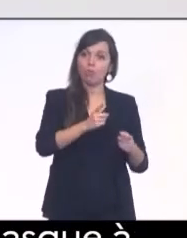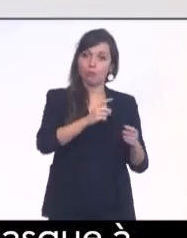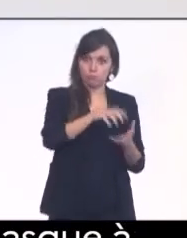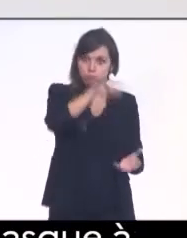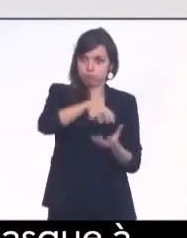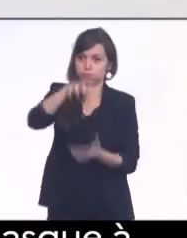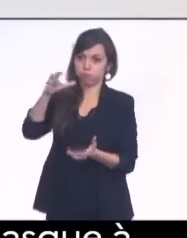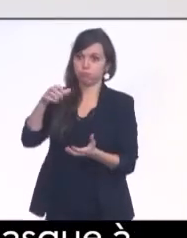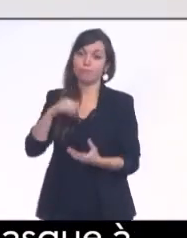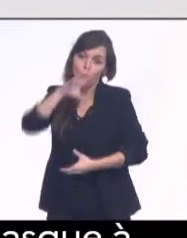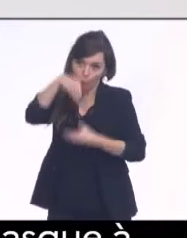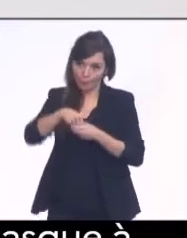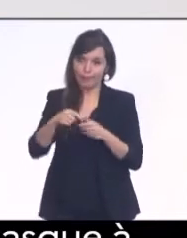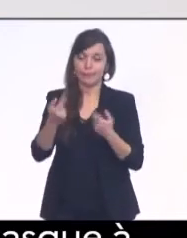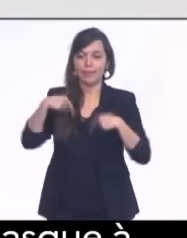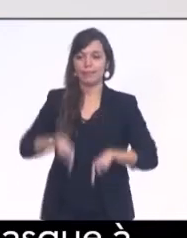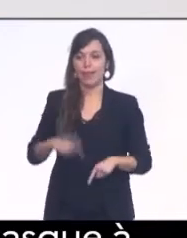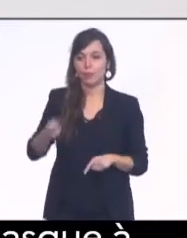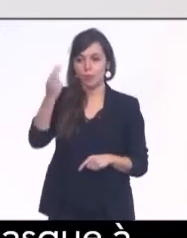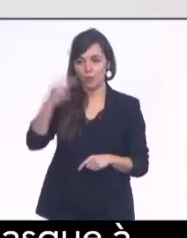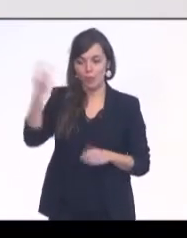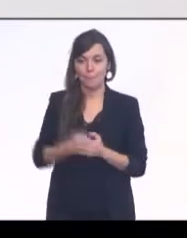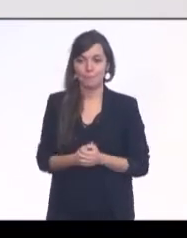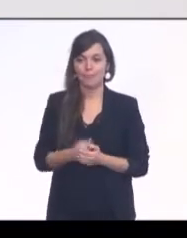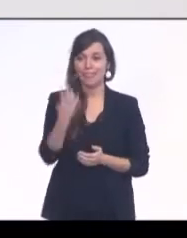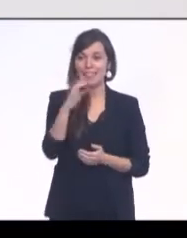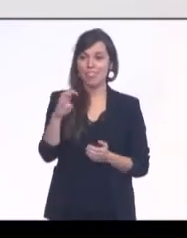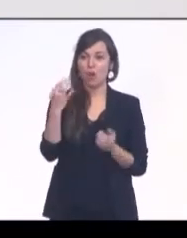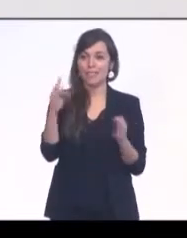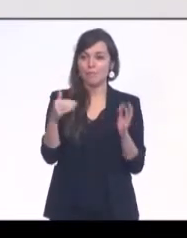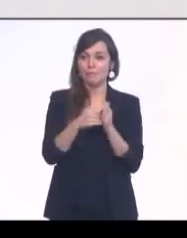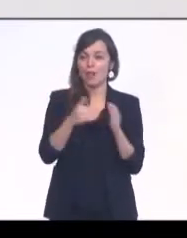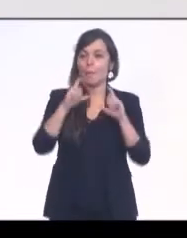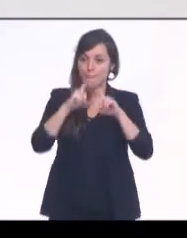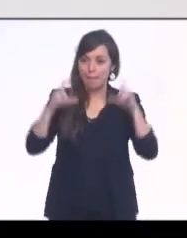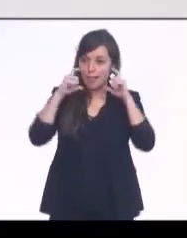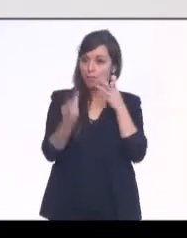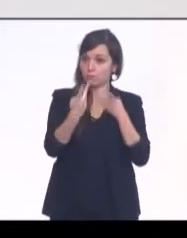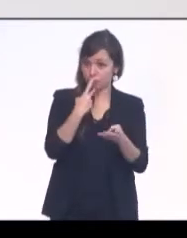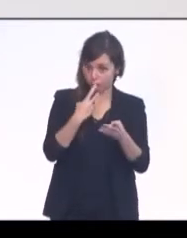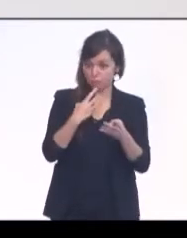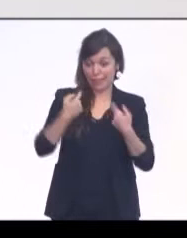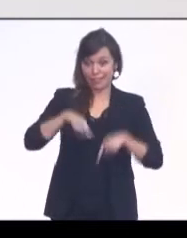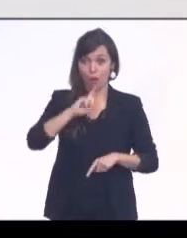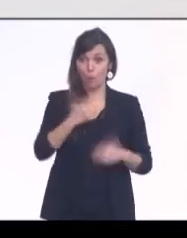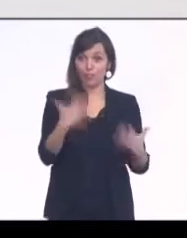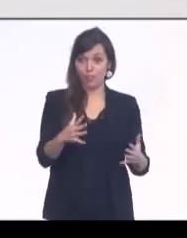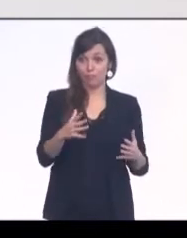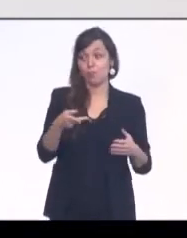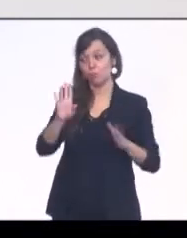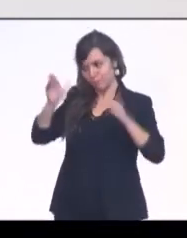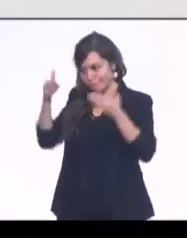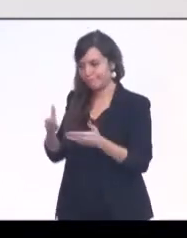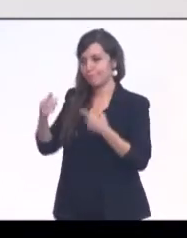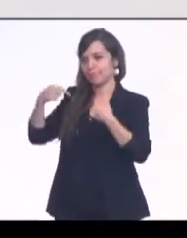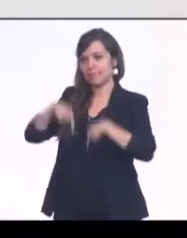sûr le ministère de l'Éducation nationale. 410 000 masques à fenêtre ont été commandés par l'État, dont principalement le ministère de